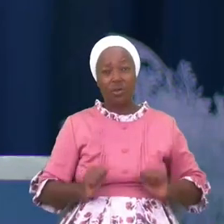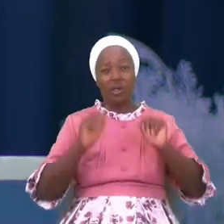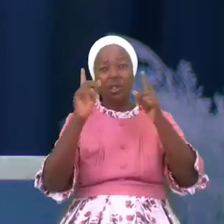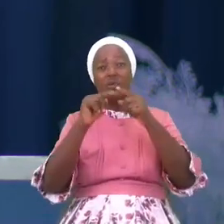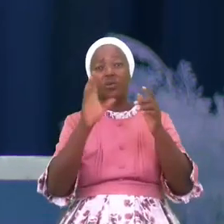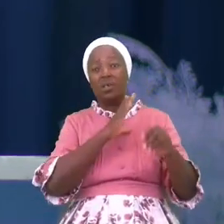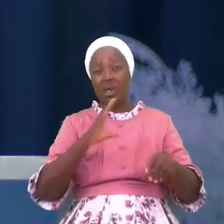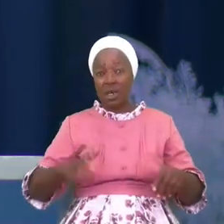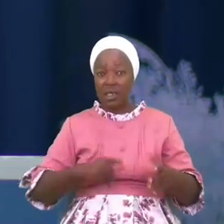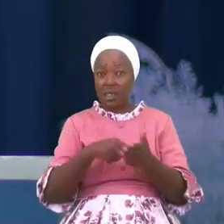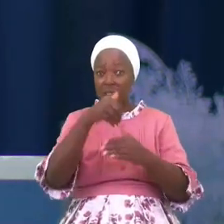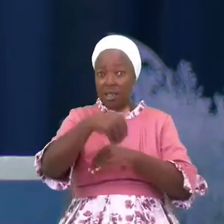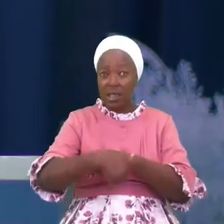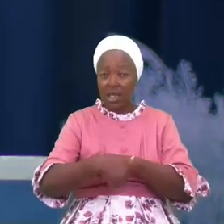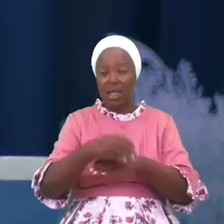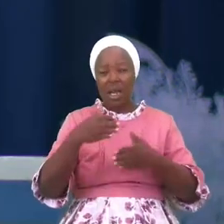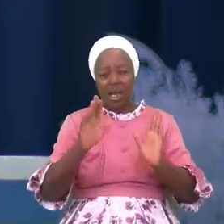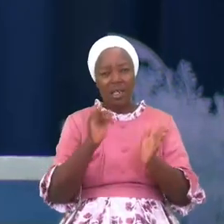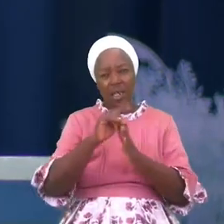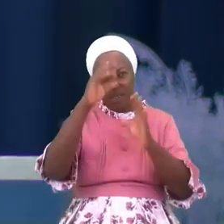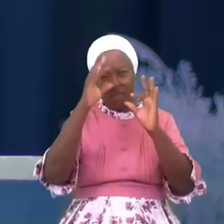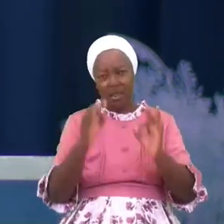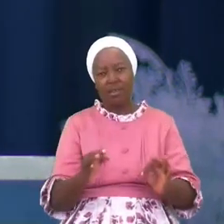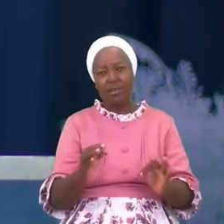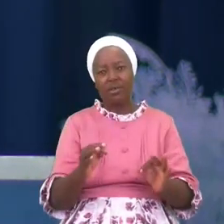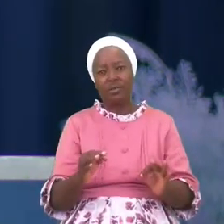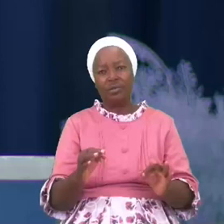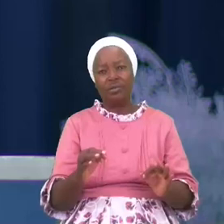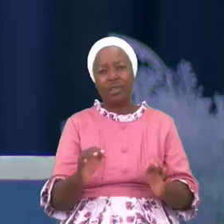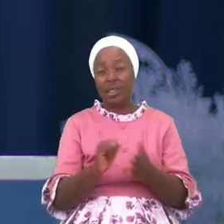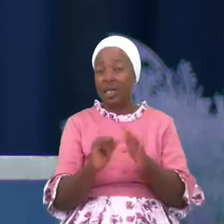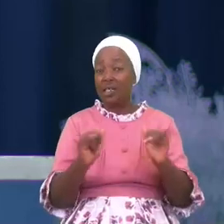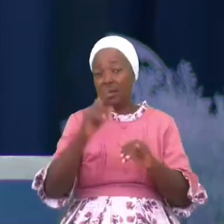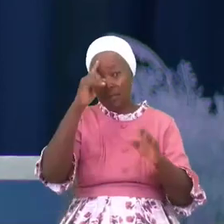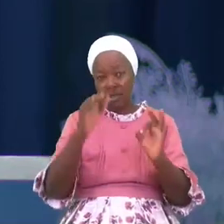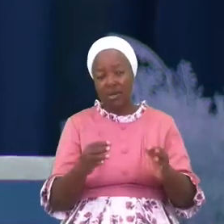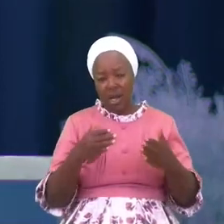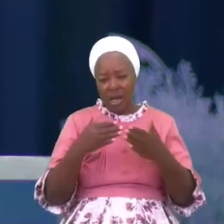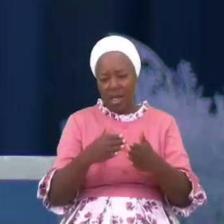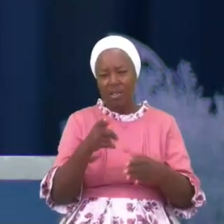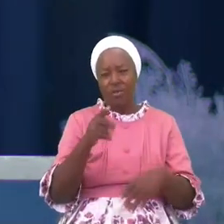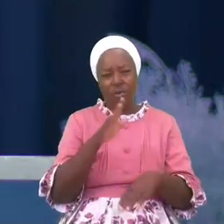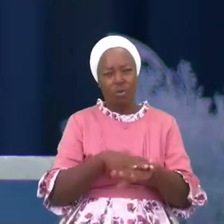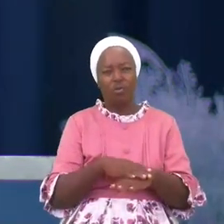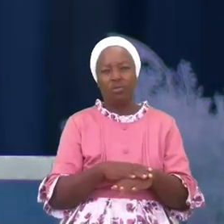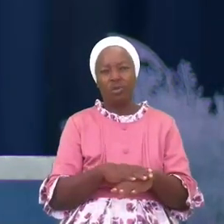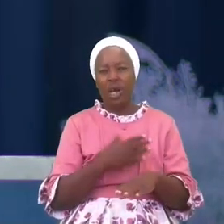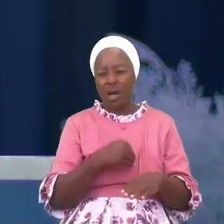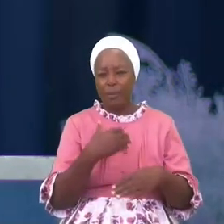vie à Christ, que cette même décision conduise de l'avant.